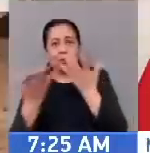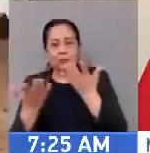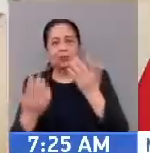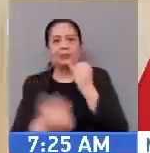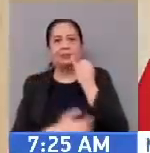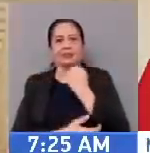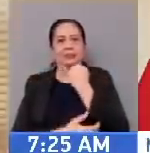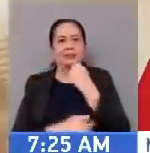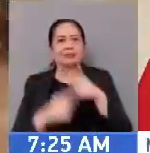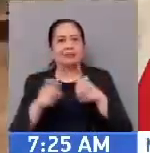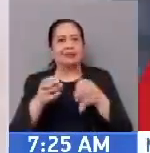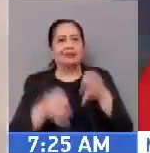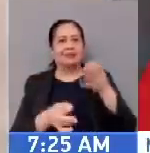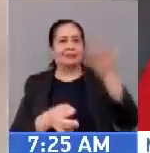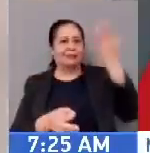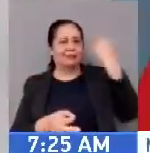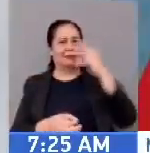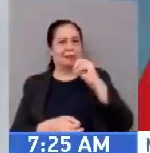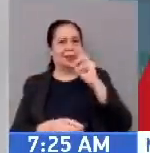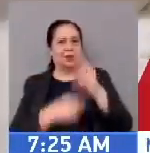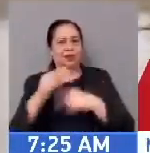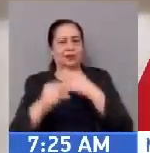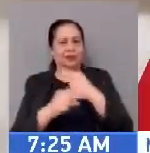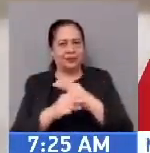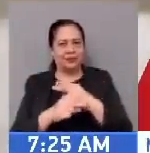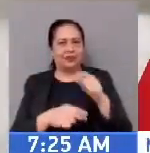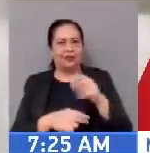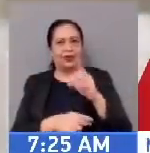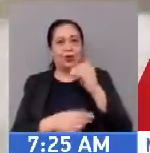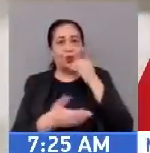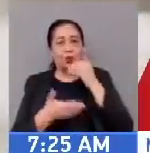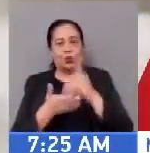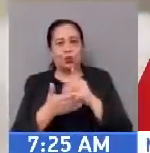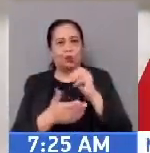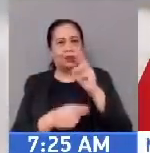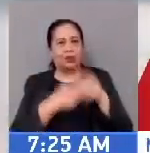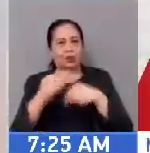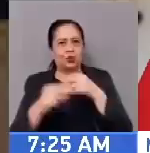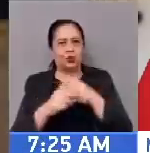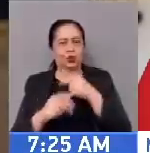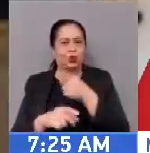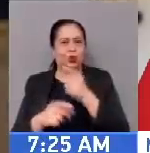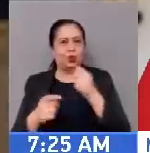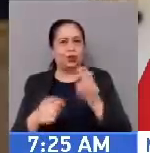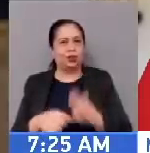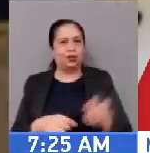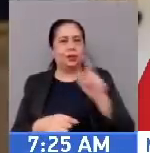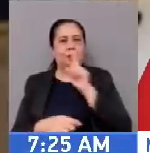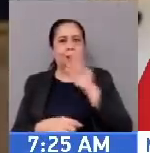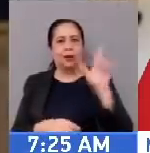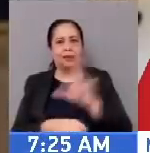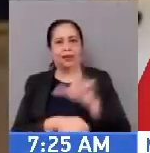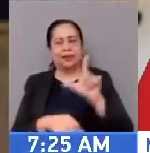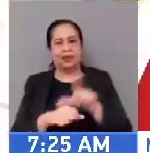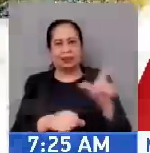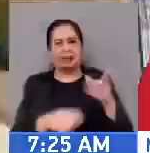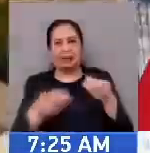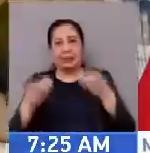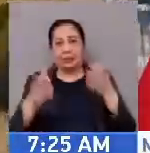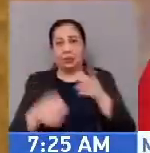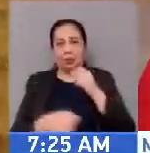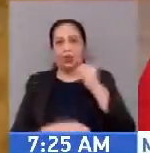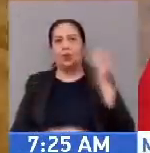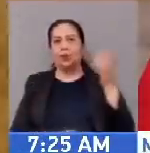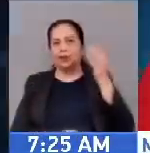si Marian ng Miss Universe, ang docu na Miss You, The Journey to the Promised Land na idinirect ni Dong ay mapapanood na sa